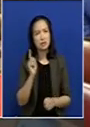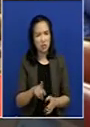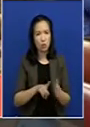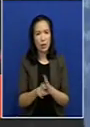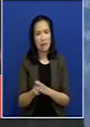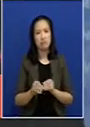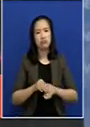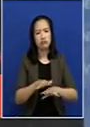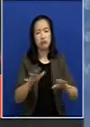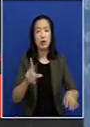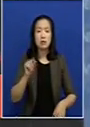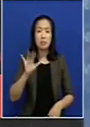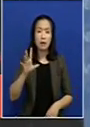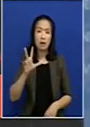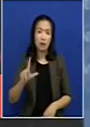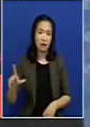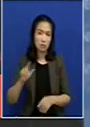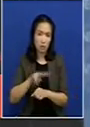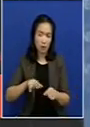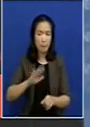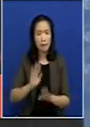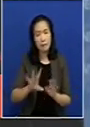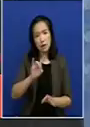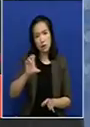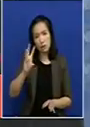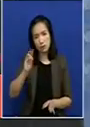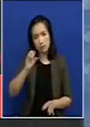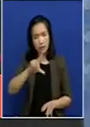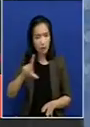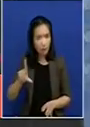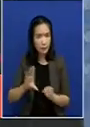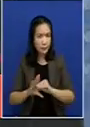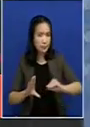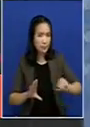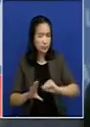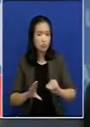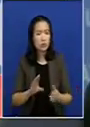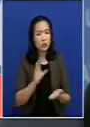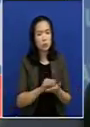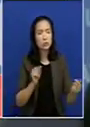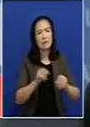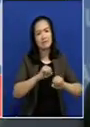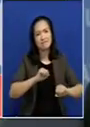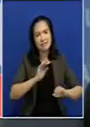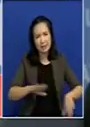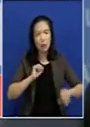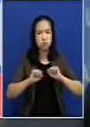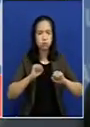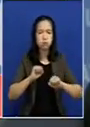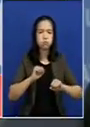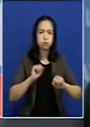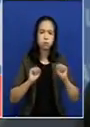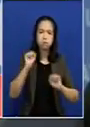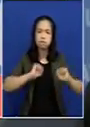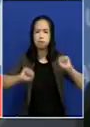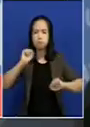จำนวนนี้25ล้านดอลลาร์หรือประมาณ861ล้านบาทจะถูกจัดสรรให้แก่กองทุนเพื่อเด็กแห่งสหประชาชาติหรือว่ายูนิเซ